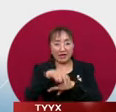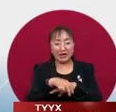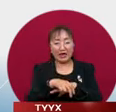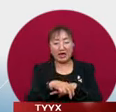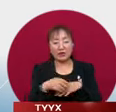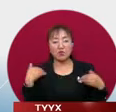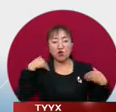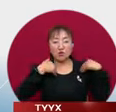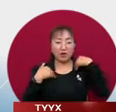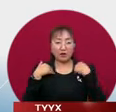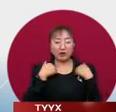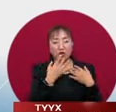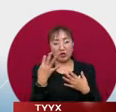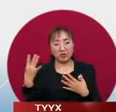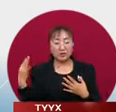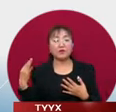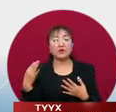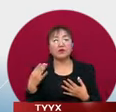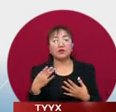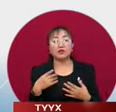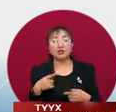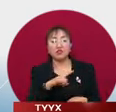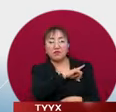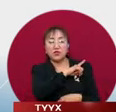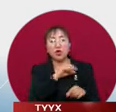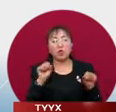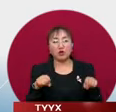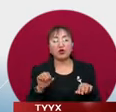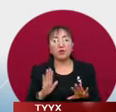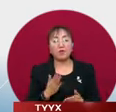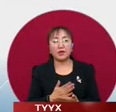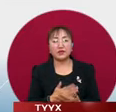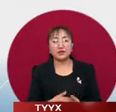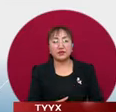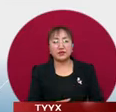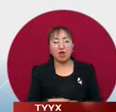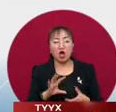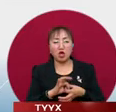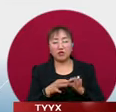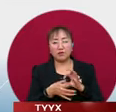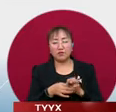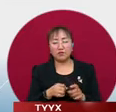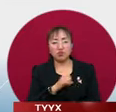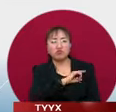морин тэрэгний уралдаан зэрэгээр тэмцэлддэг байсан байна. За харин Олимпийн наадамд төрүүлсэн дайчинд